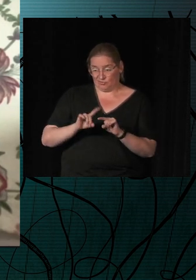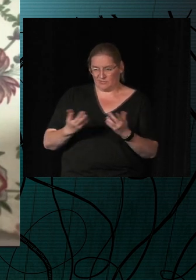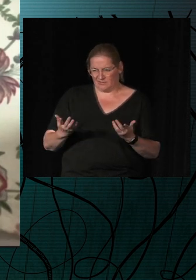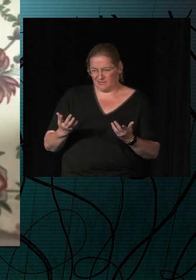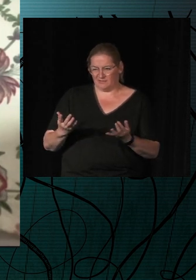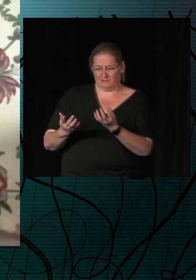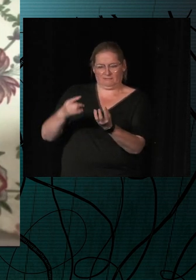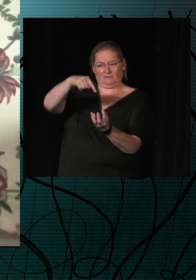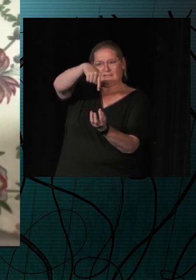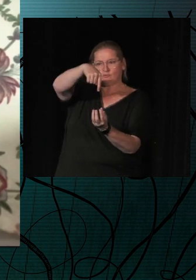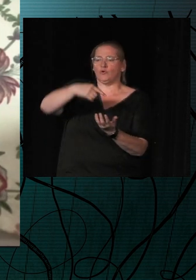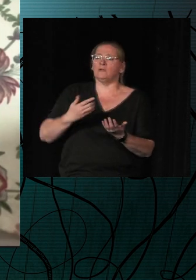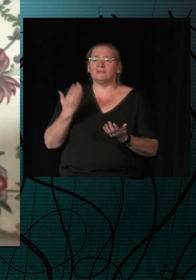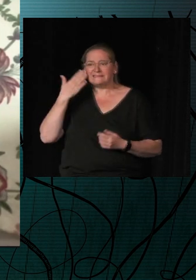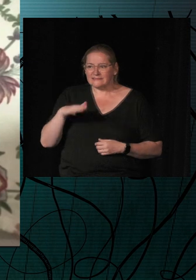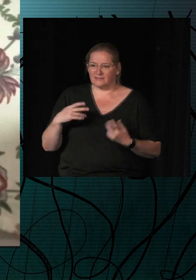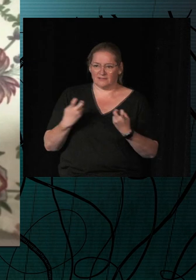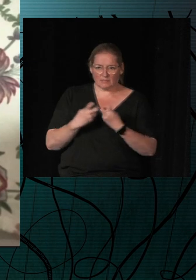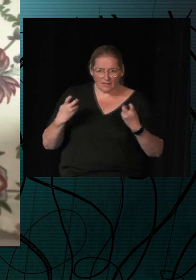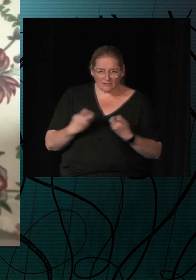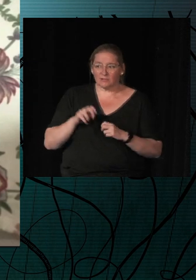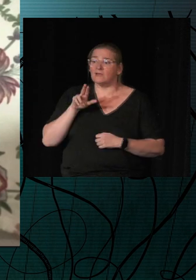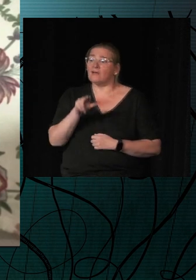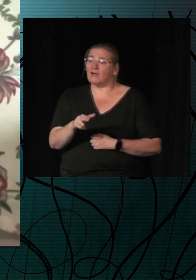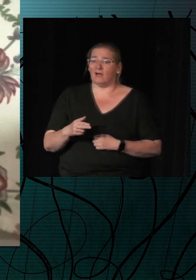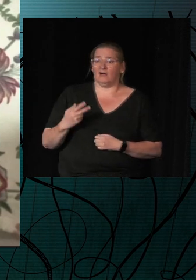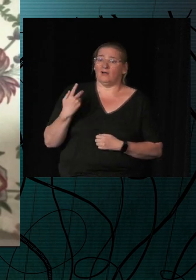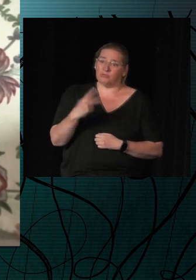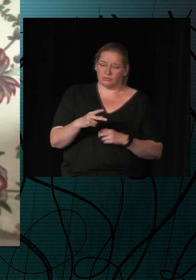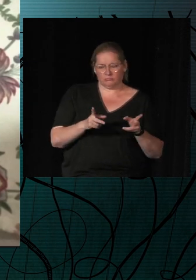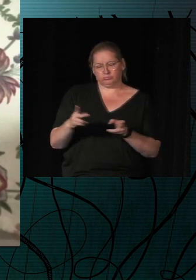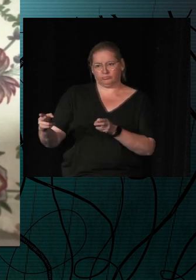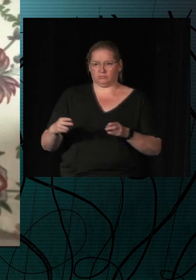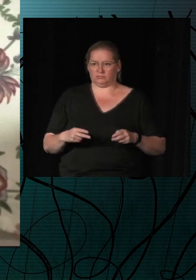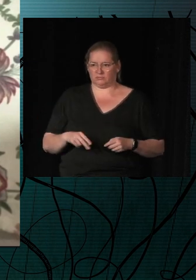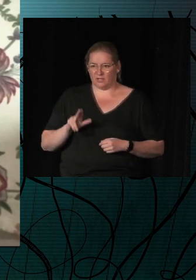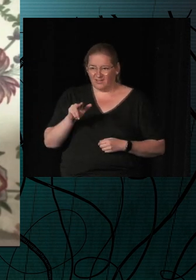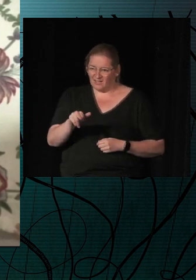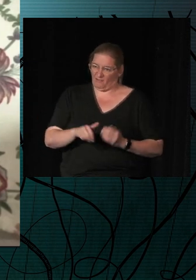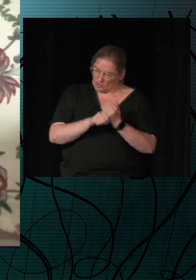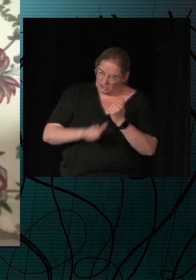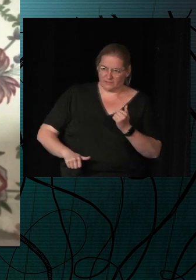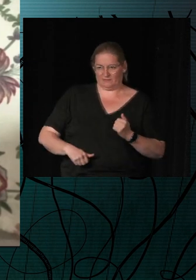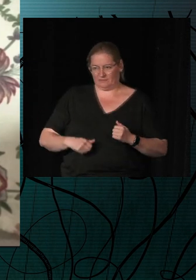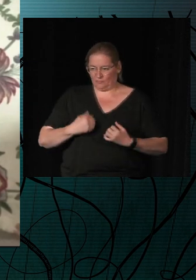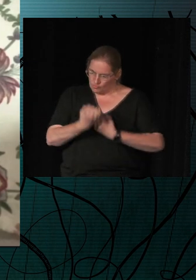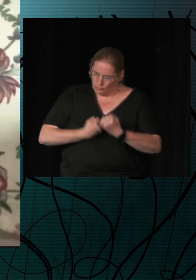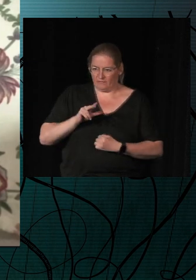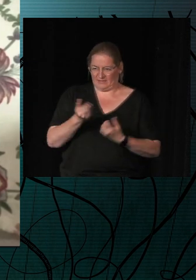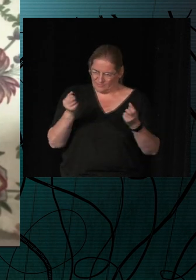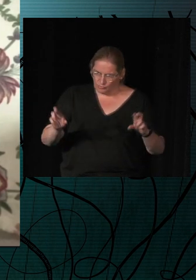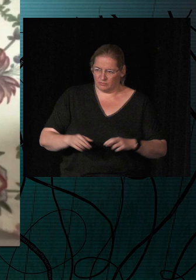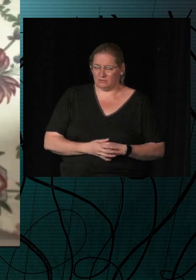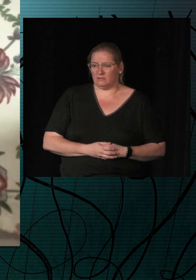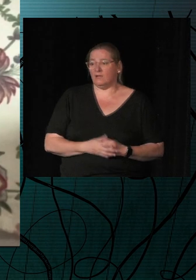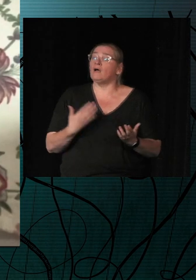Dark Souls on sait quand on va jouer à un dark like ou un Dark Souls aussi que on va en chier en fait enfin il y a il y a aussi ce contrat